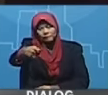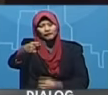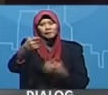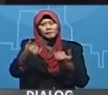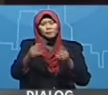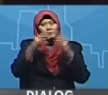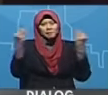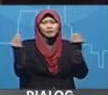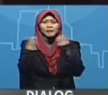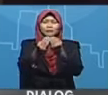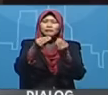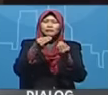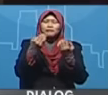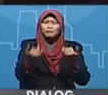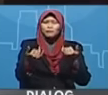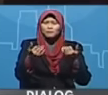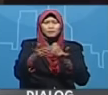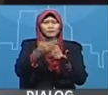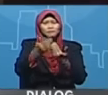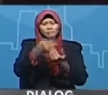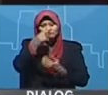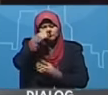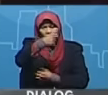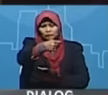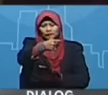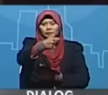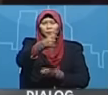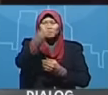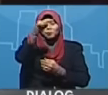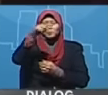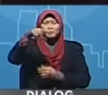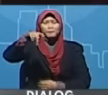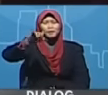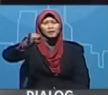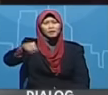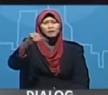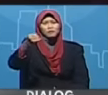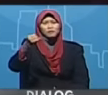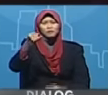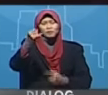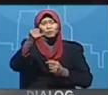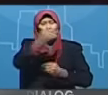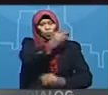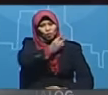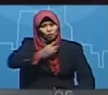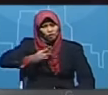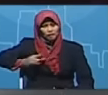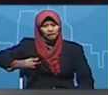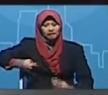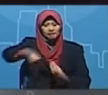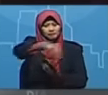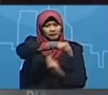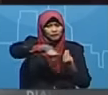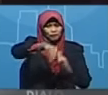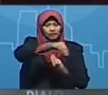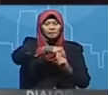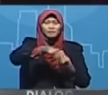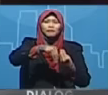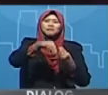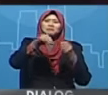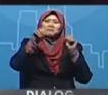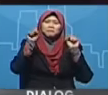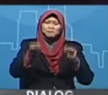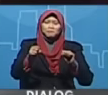masyarakat hari ini yang gemar mengambil mudah dalam urusan pakej umrah ataupun pakej pelancongan menjadikan angka-angka itu